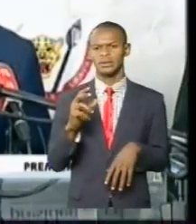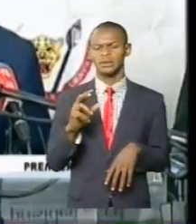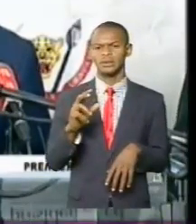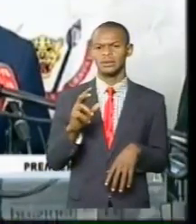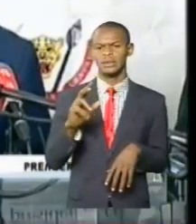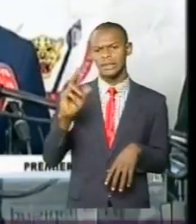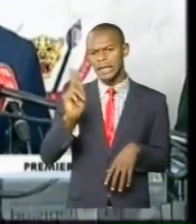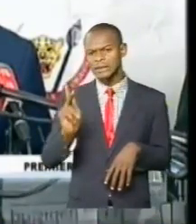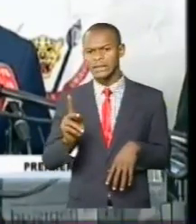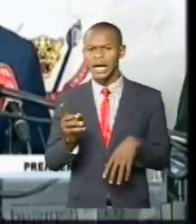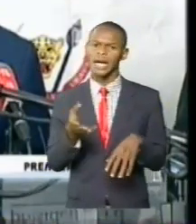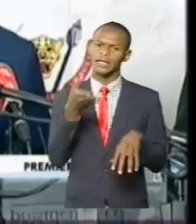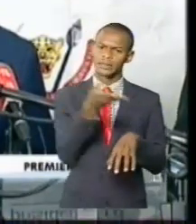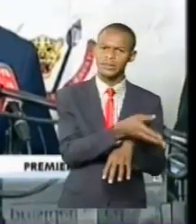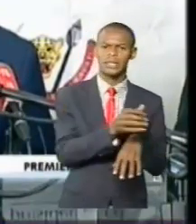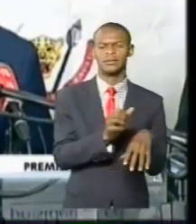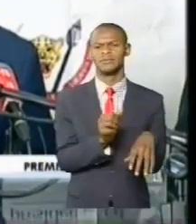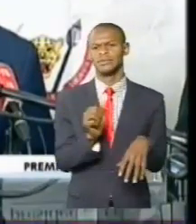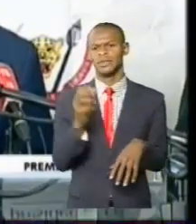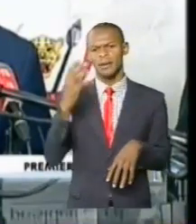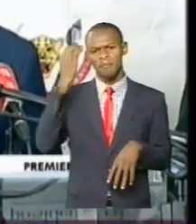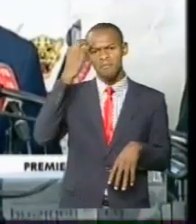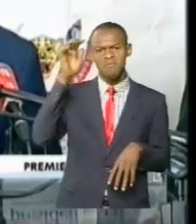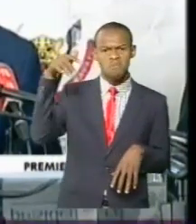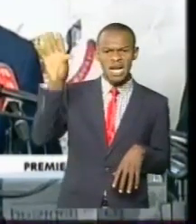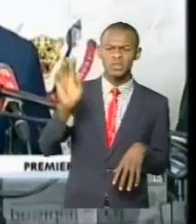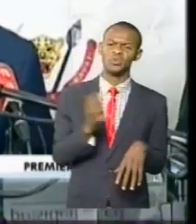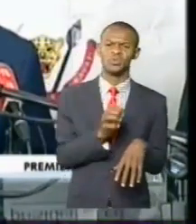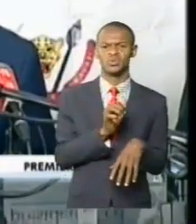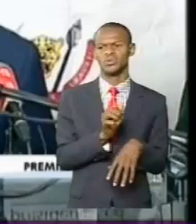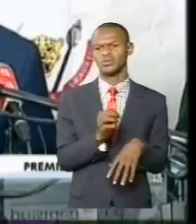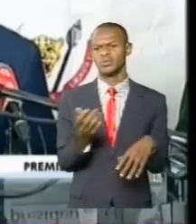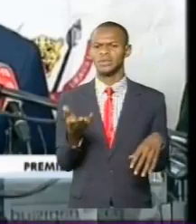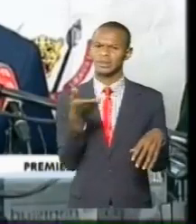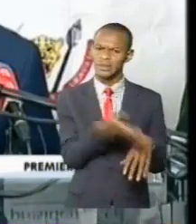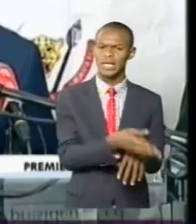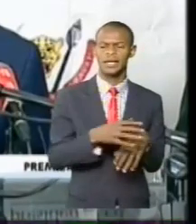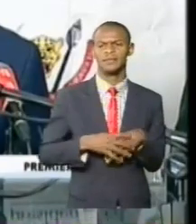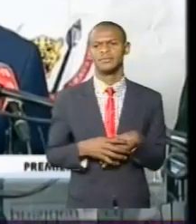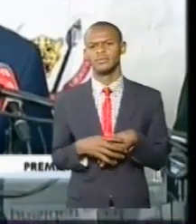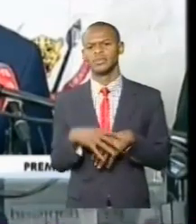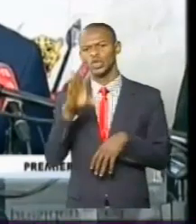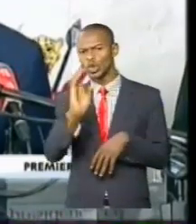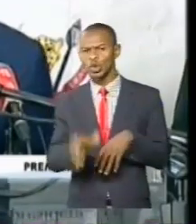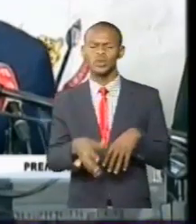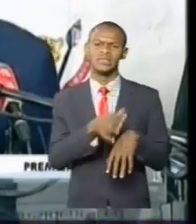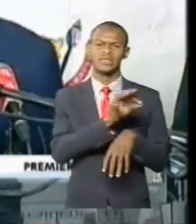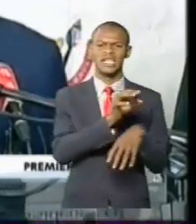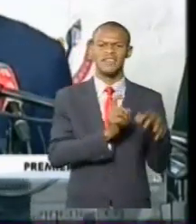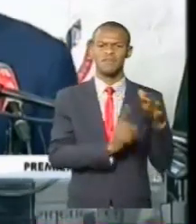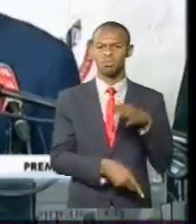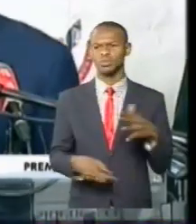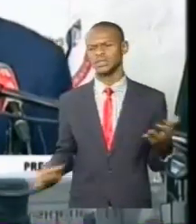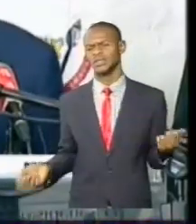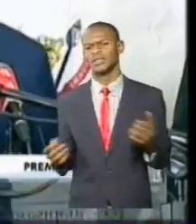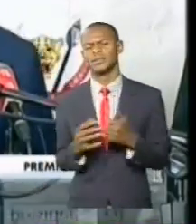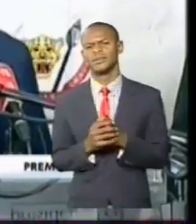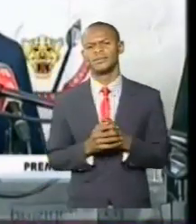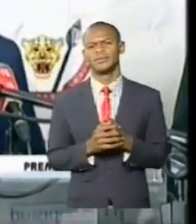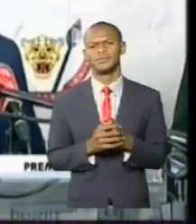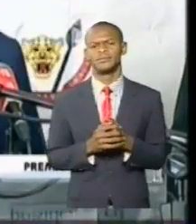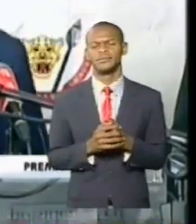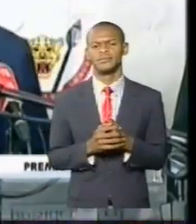Le Grand Bandundu, 14%, le Grand Équateur, 9%, Congo Central, 9%, et